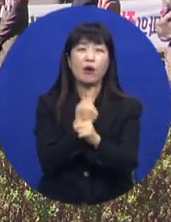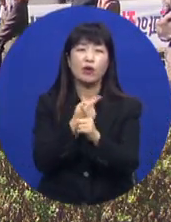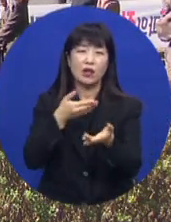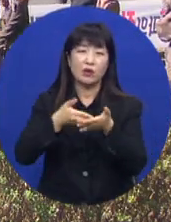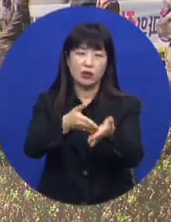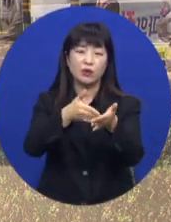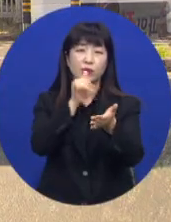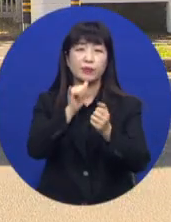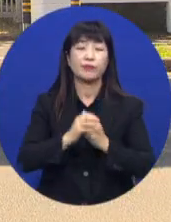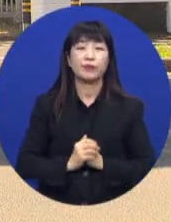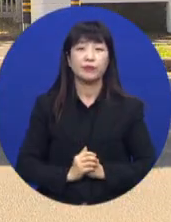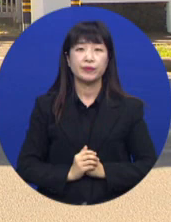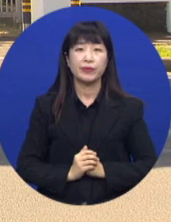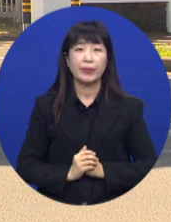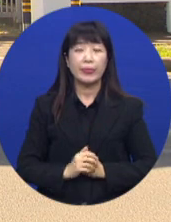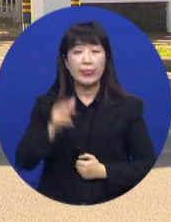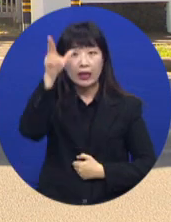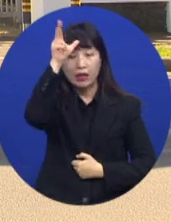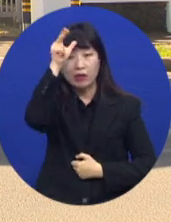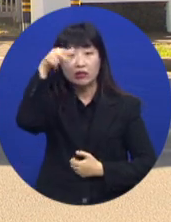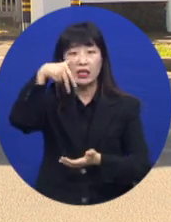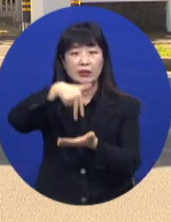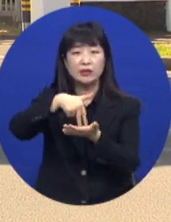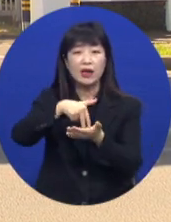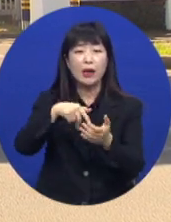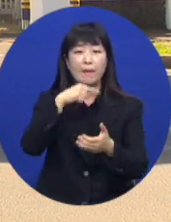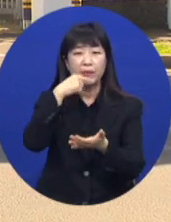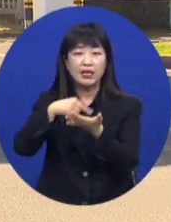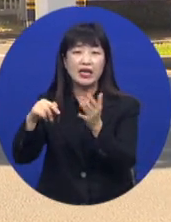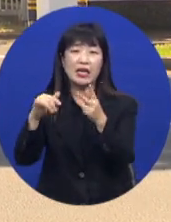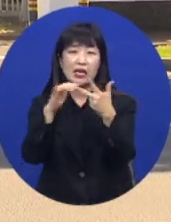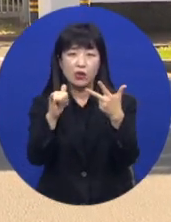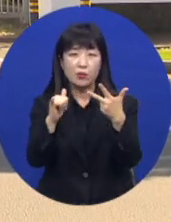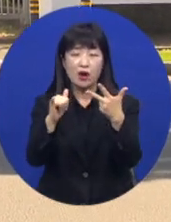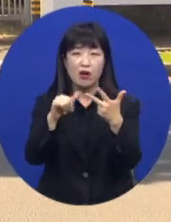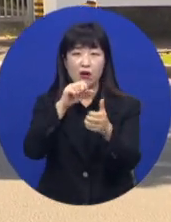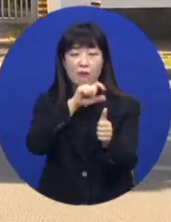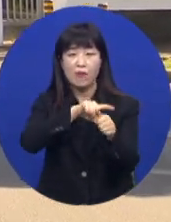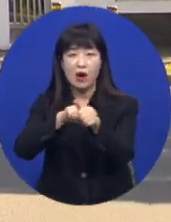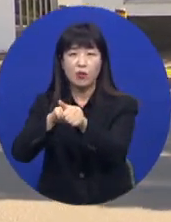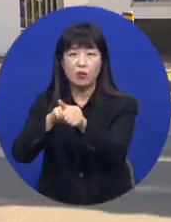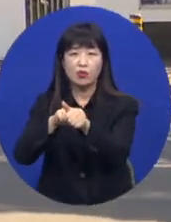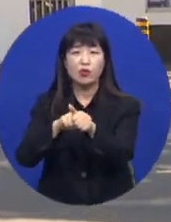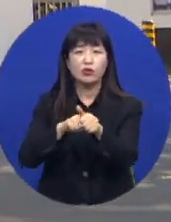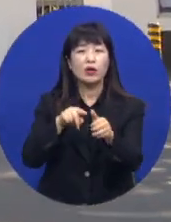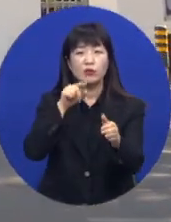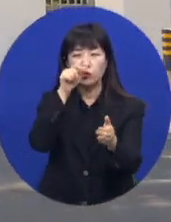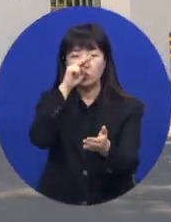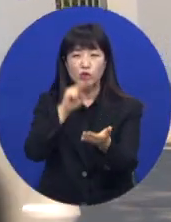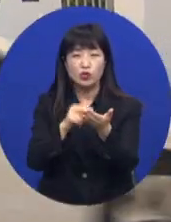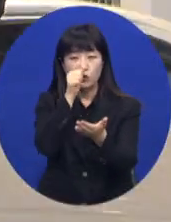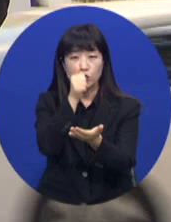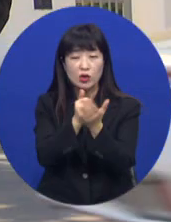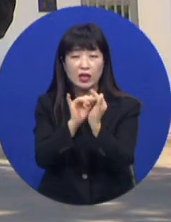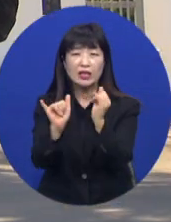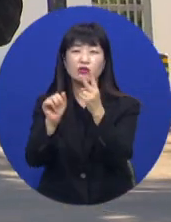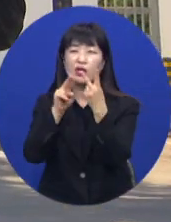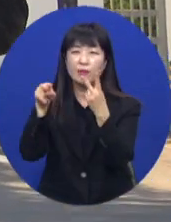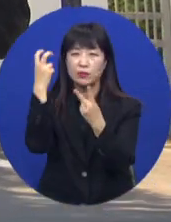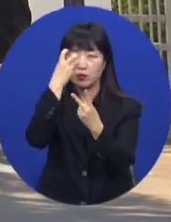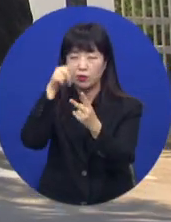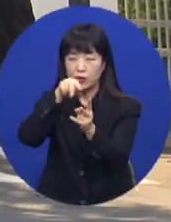촉구했습니다. 경찰은 피해자 7명을 입건하고 주범 2명을 쫓고 있으며 피해 규모가 큰